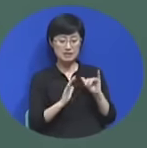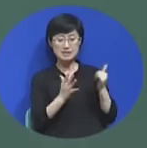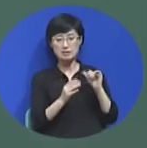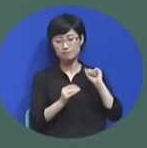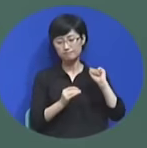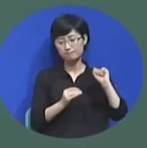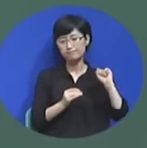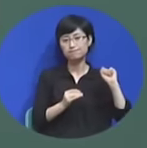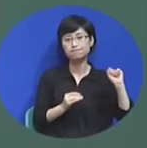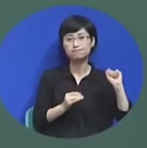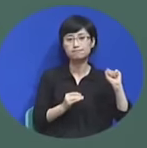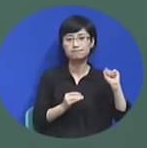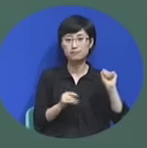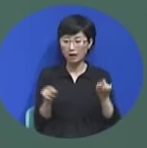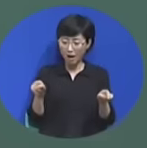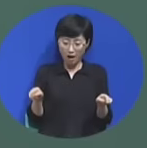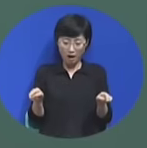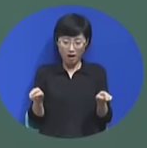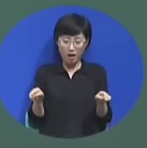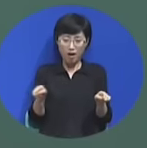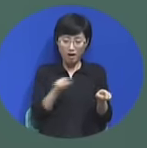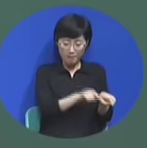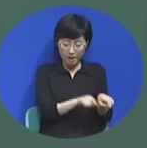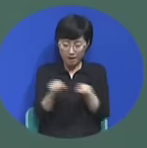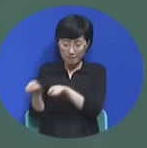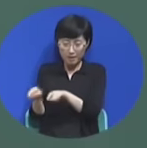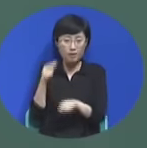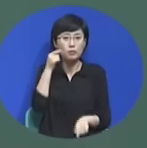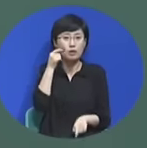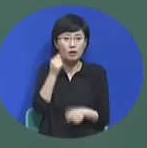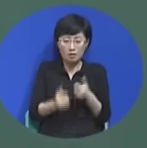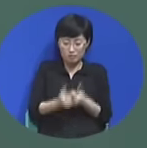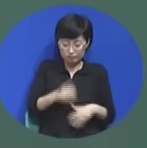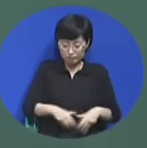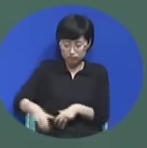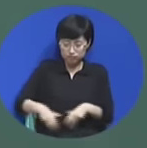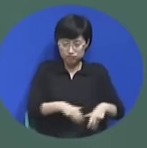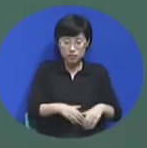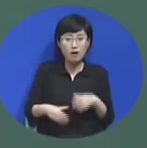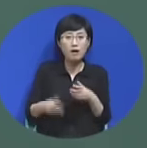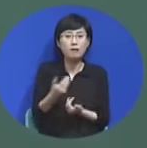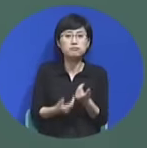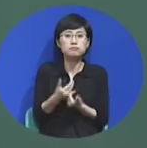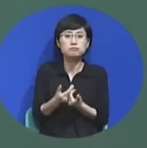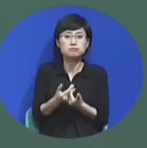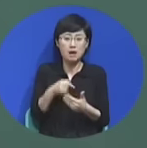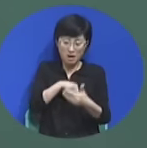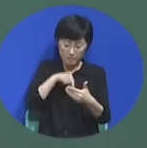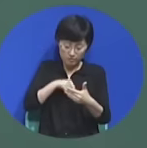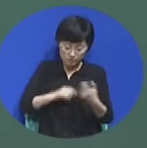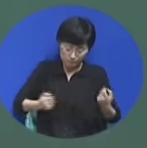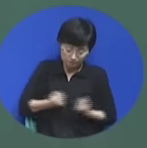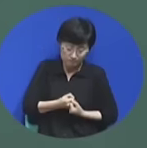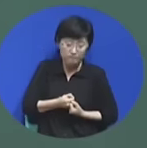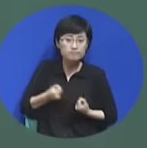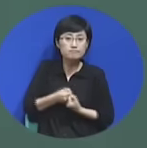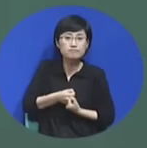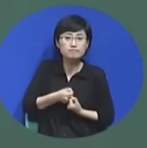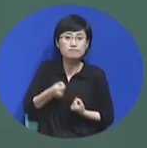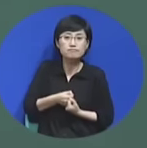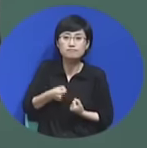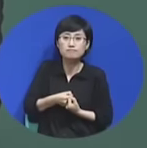세상으로 막 하는 거예요. 但我的肉身总是走向世界. 여기서 막 갈등이 일어나는. 在这里产生矛盾. 막 싸움이 일어나죠. 有纷争.